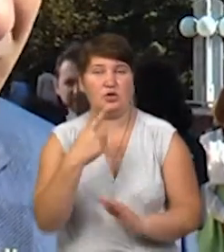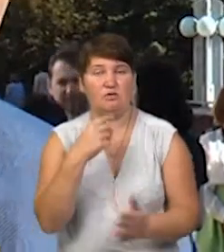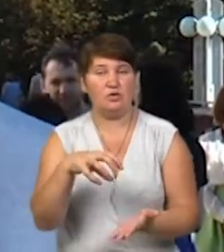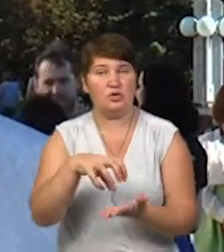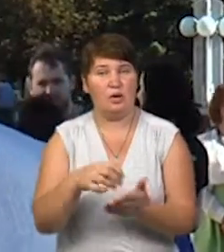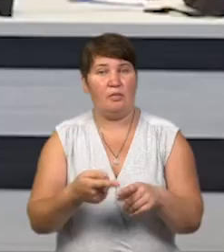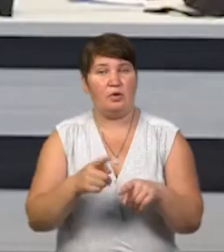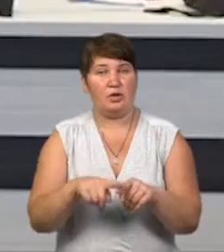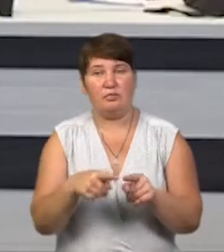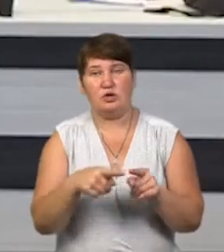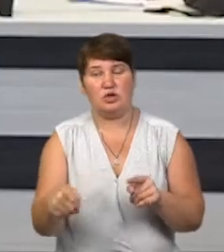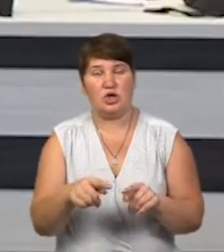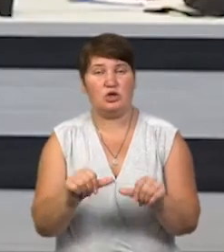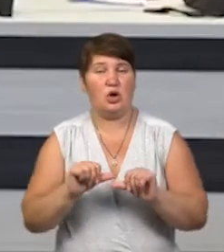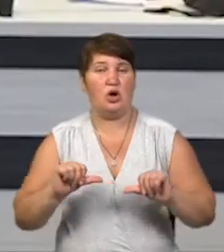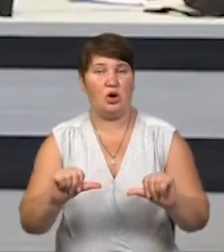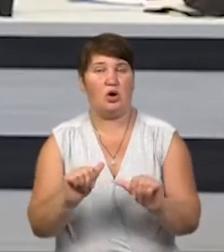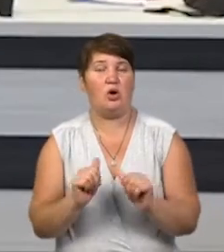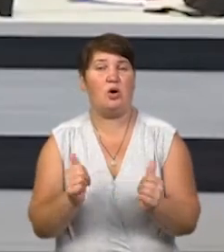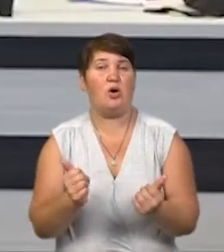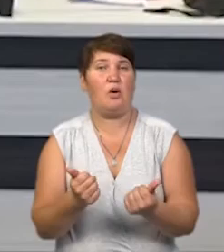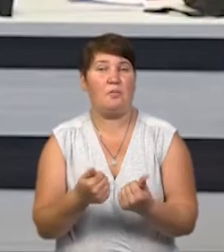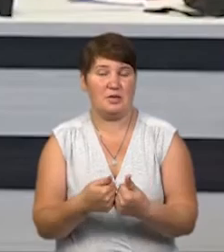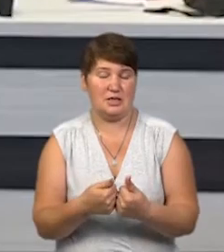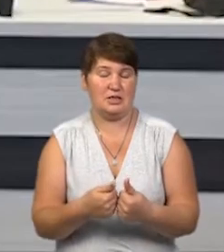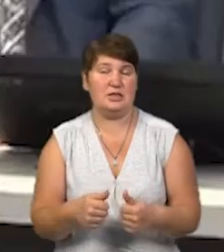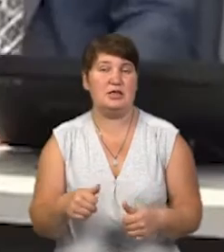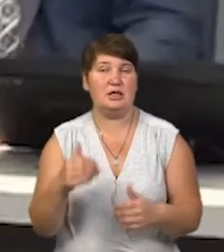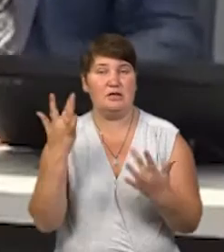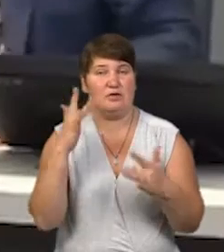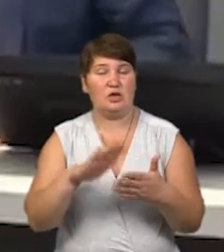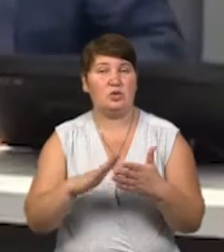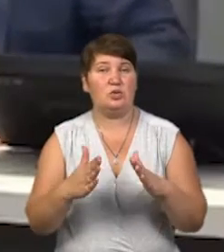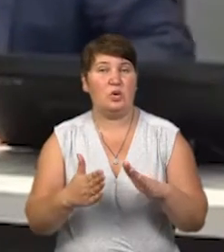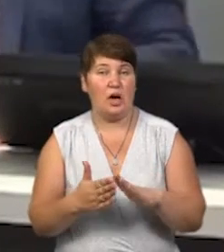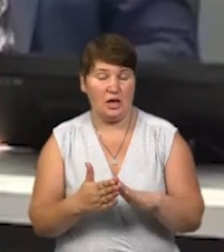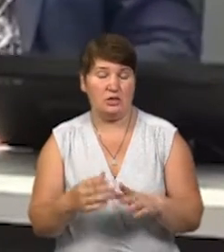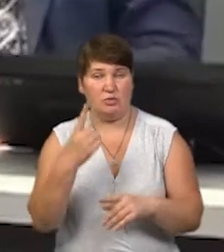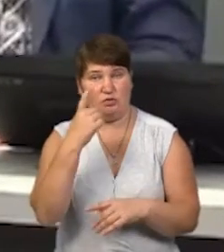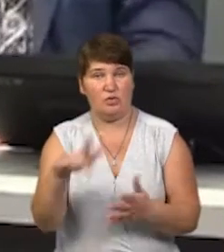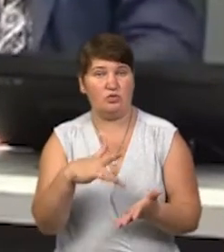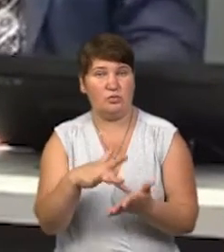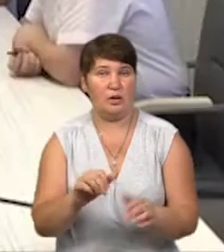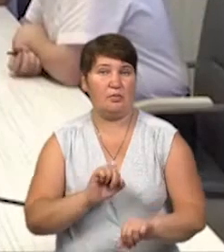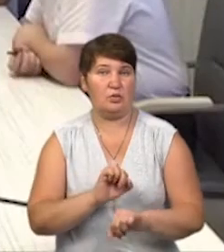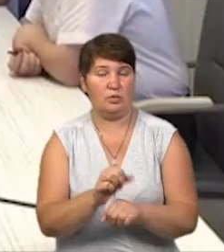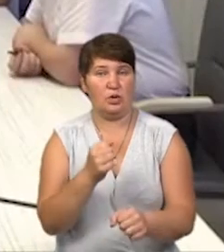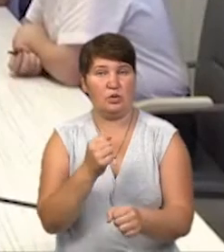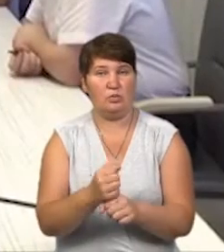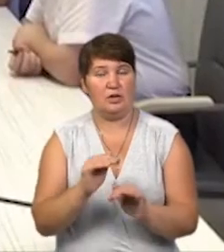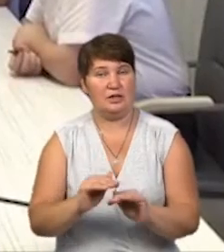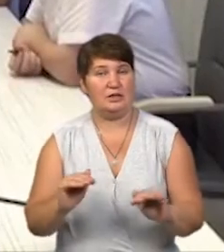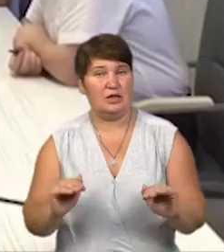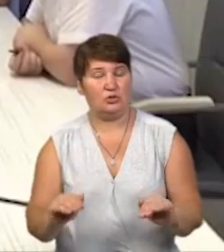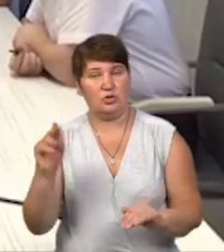час комісії з питань техногенно-екологічної безпеки та надзвичайних ситуацій повідомив, що у місті призупинять роботу дошкільних і